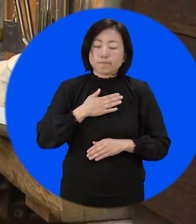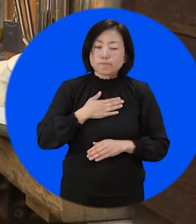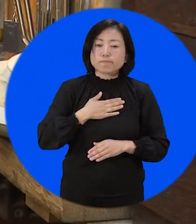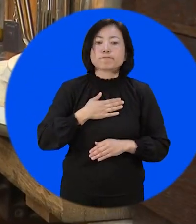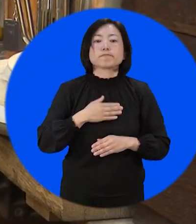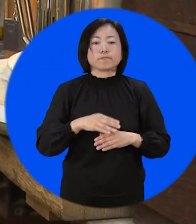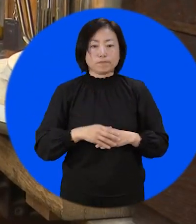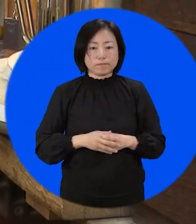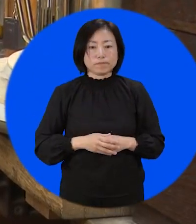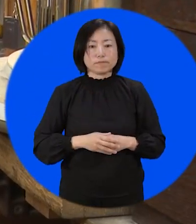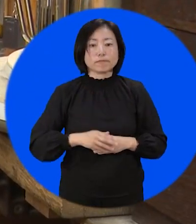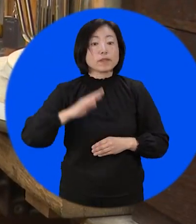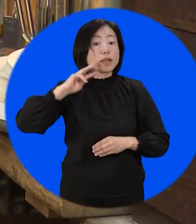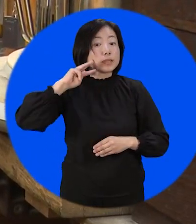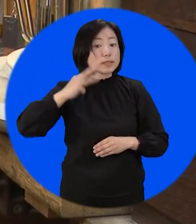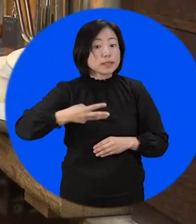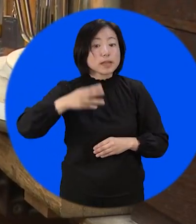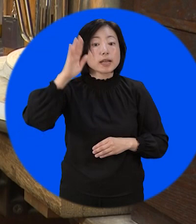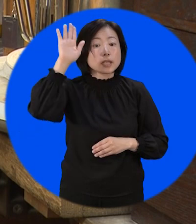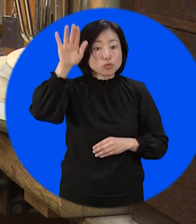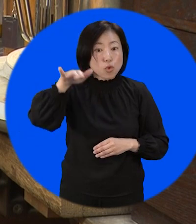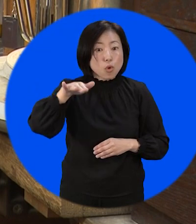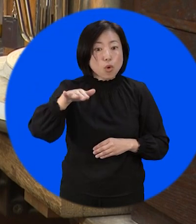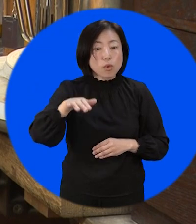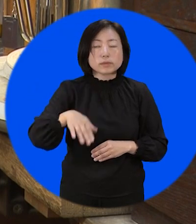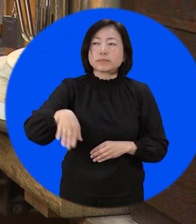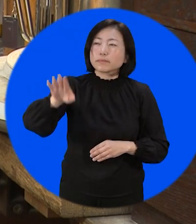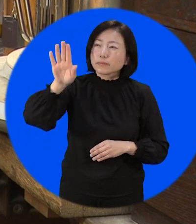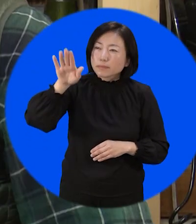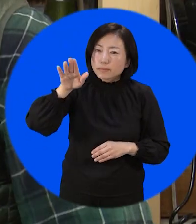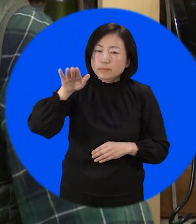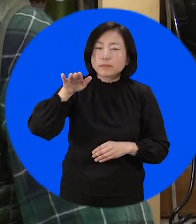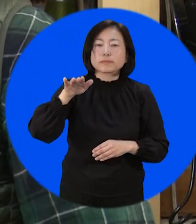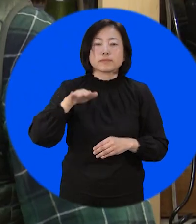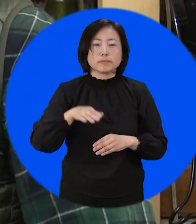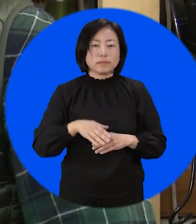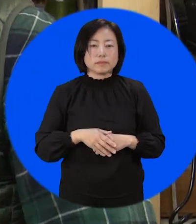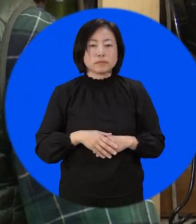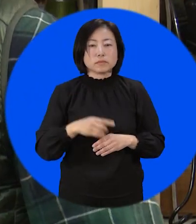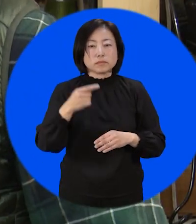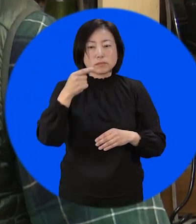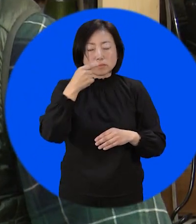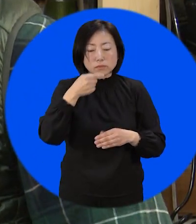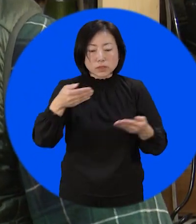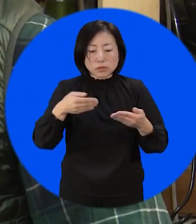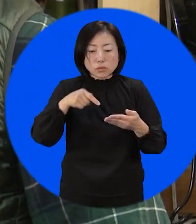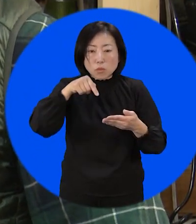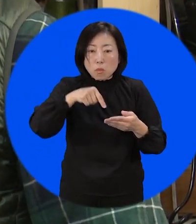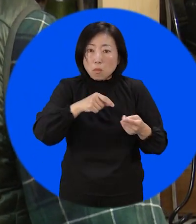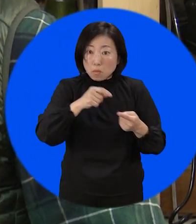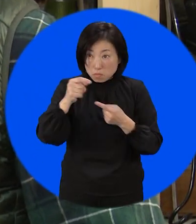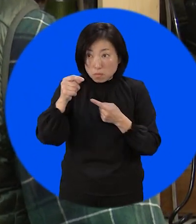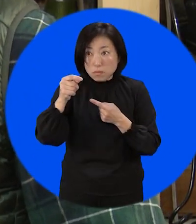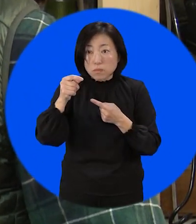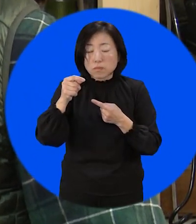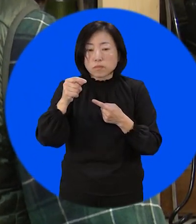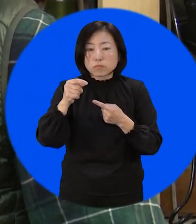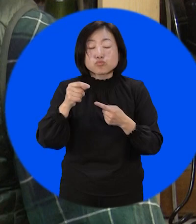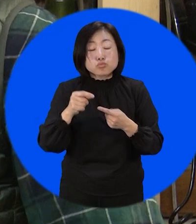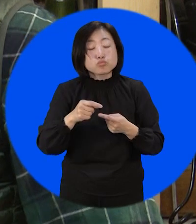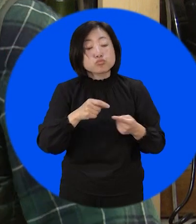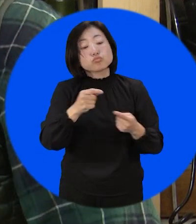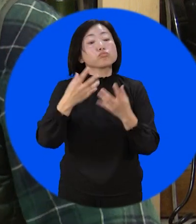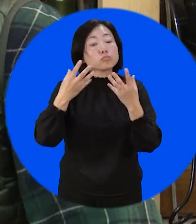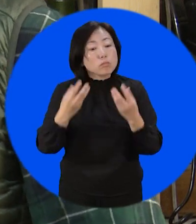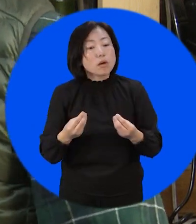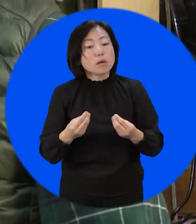約束の3ヶ月が過ぎた頃、師匠に尋ねました。 僕はどうなんですかって言ったら、いやもう入ってるよ